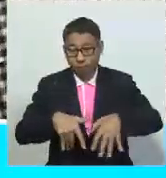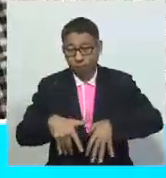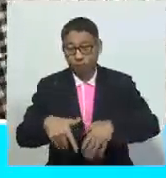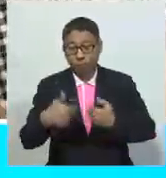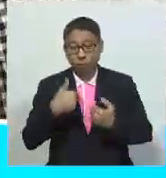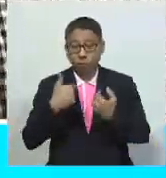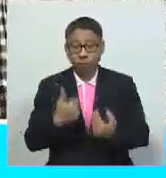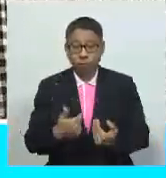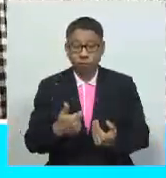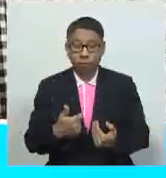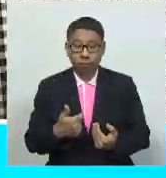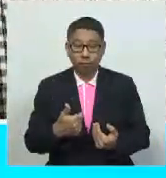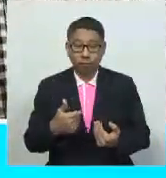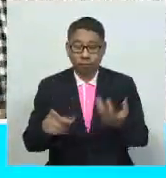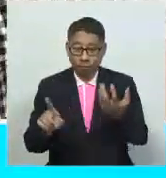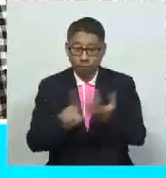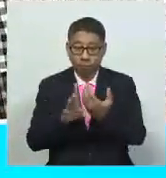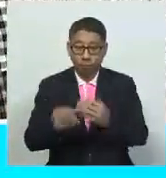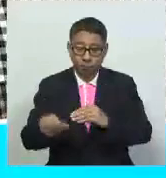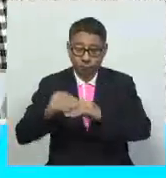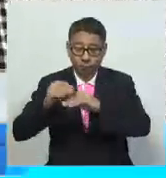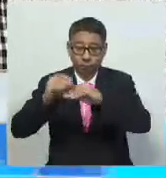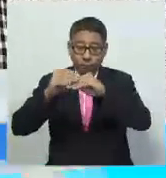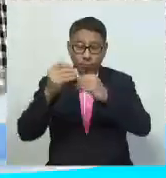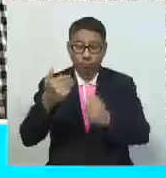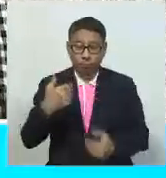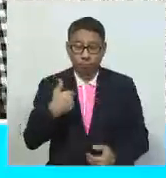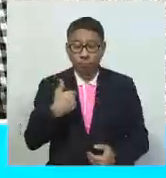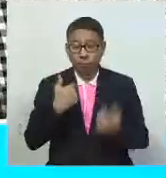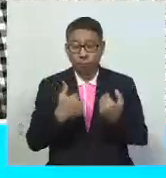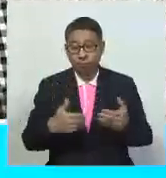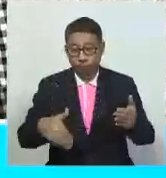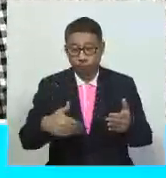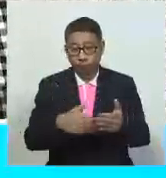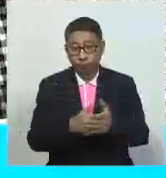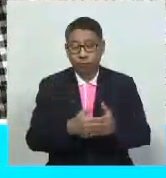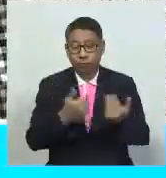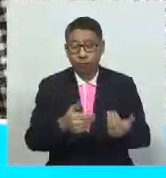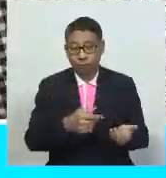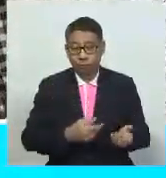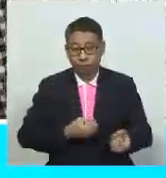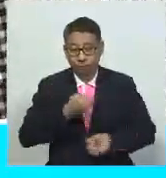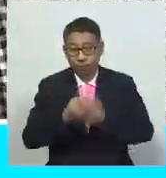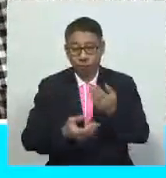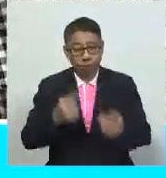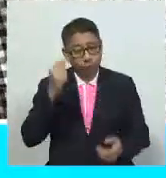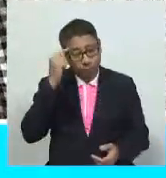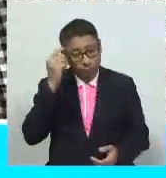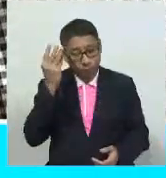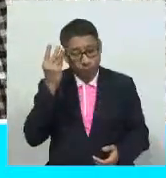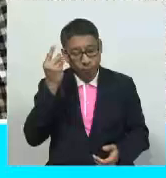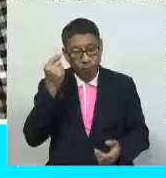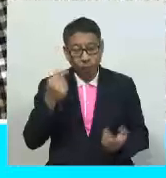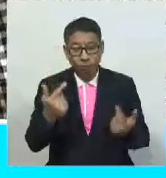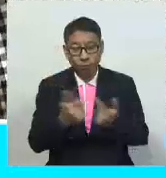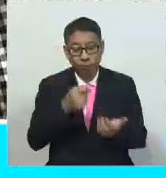ก่อให้เกิดมีคุณค่ามีค่าเพิ่มขึ้นมาแต่ไม่ใช่ว่านโยบายบางอย่างออกมาเนี่ยคิดเป็นตัวเลขขึ้นมาแล้ว